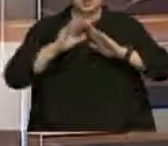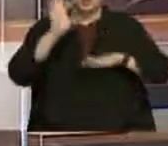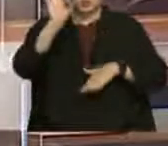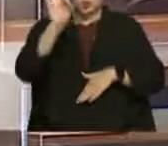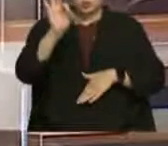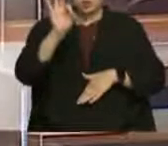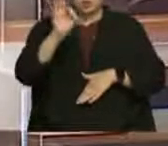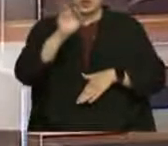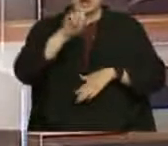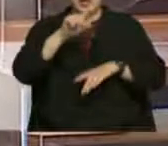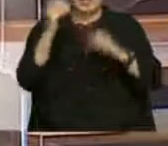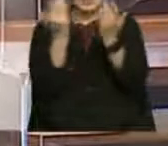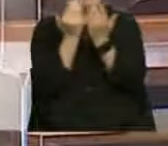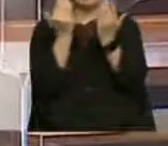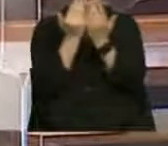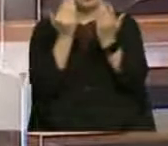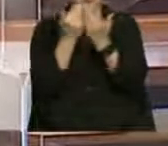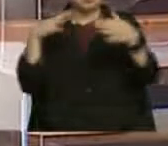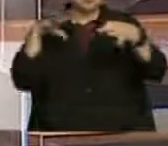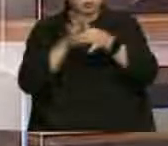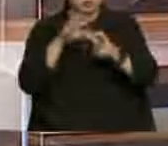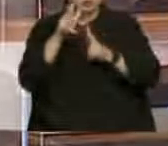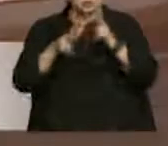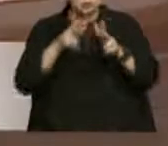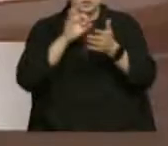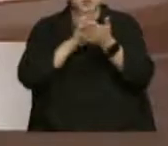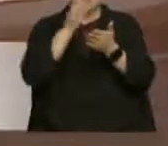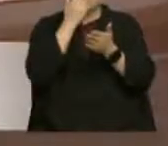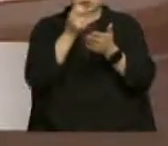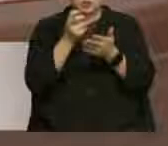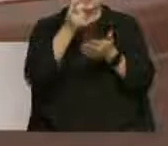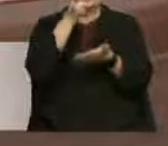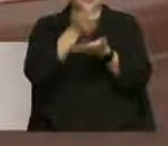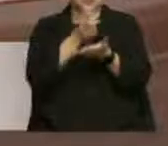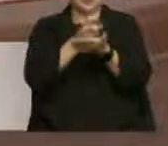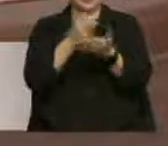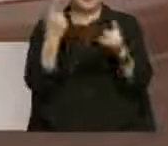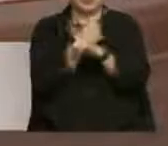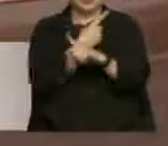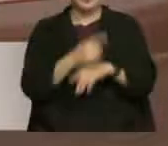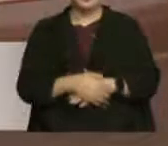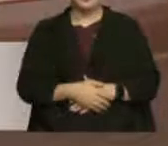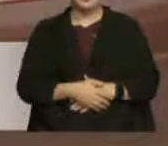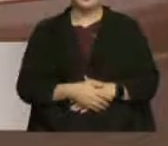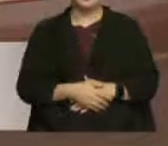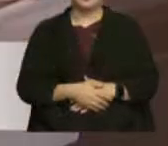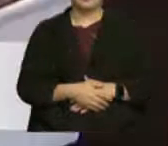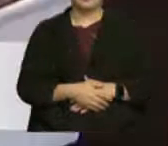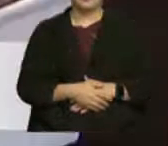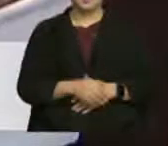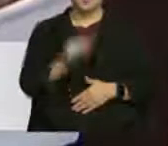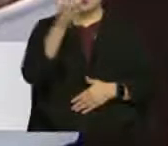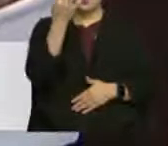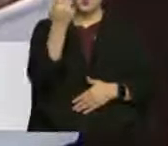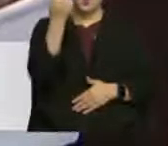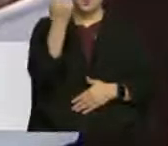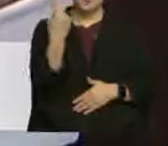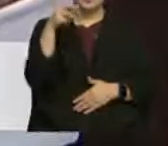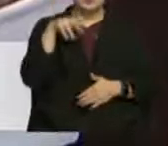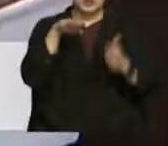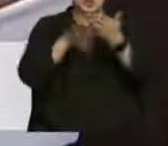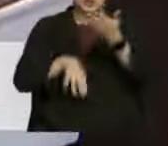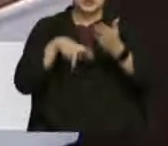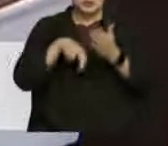기금을 강북 횡단선 연계 사업 비용으로 쓸 수 있도록 하는 조례안 개정도 이뤄질 예정입니다. 홍제 지하 보행 네트워크